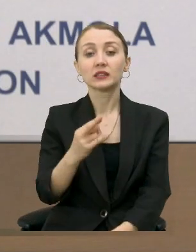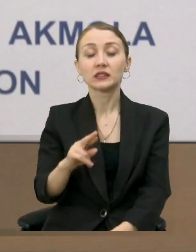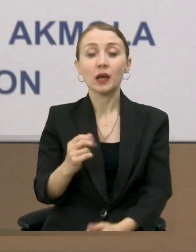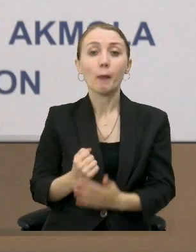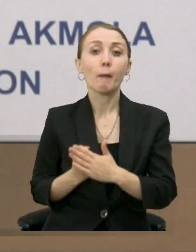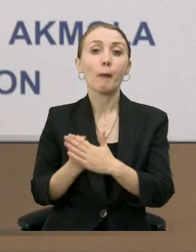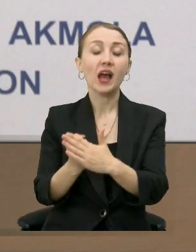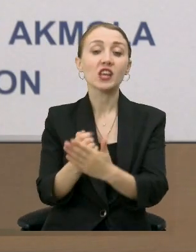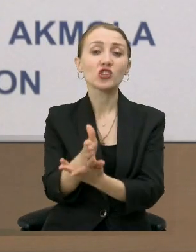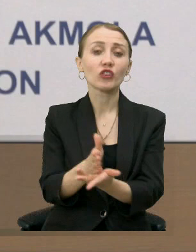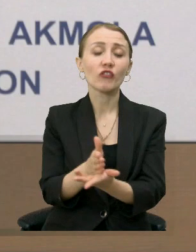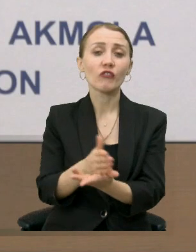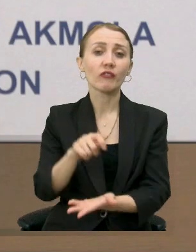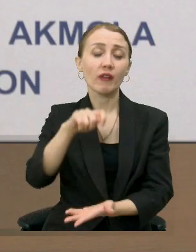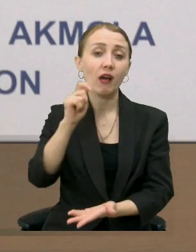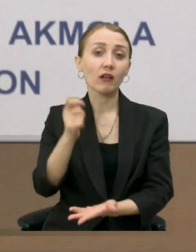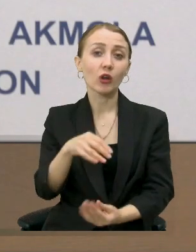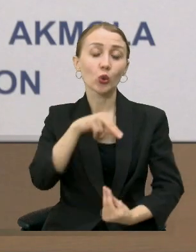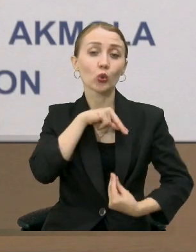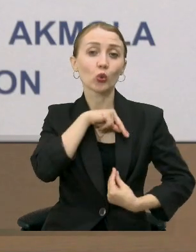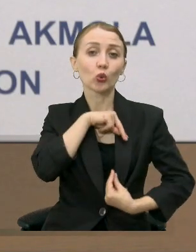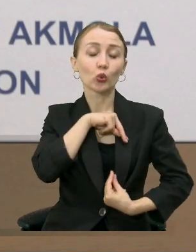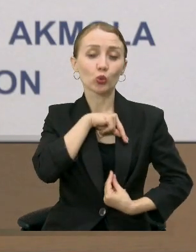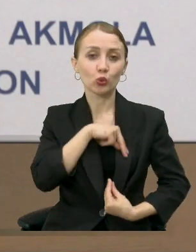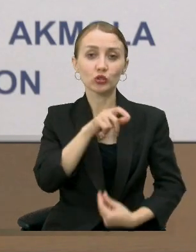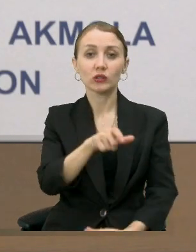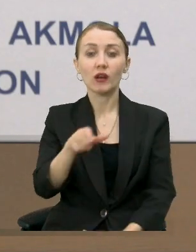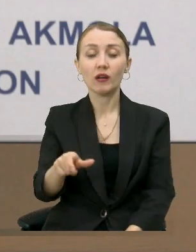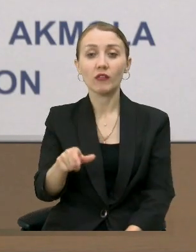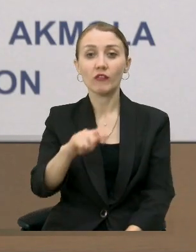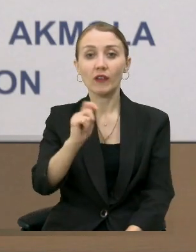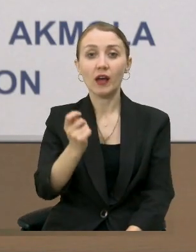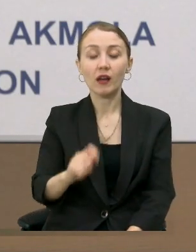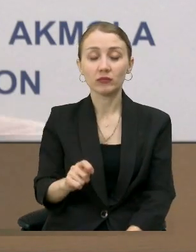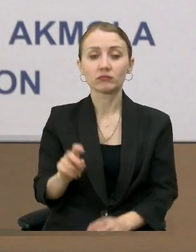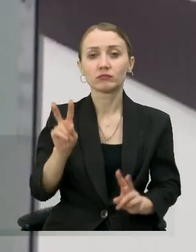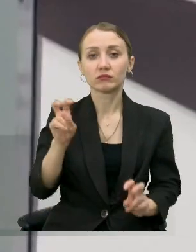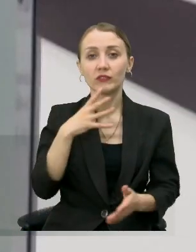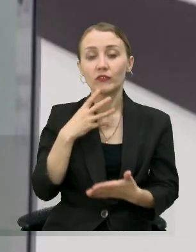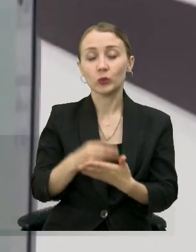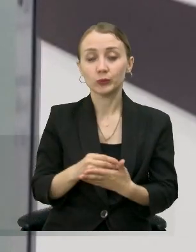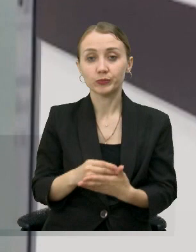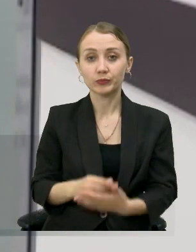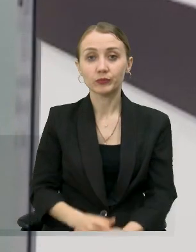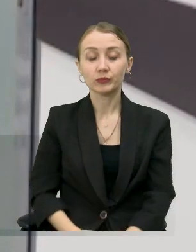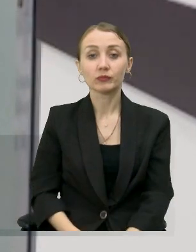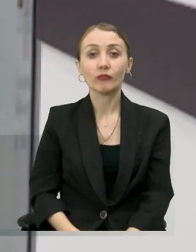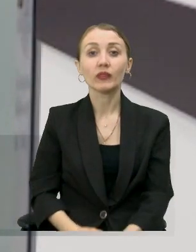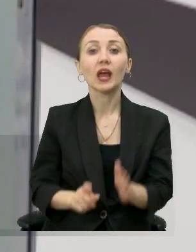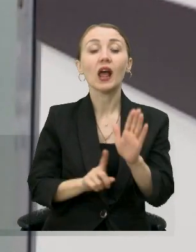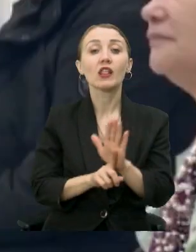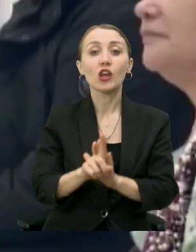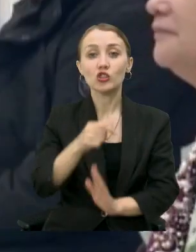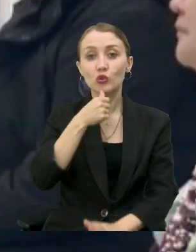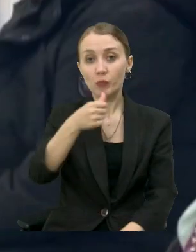Великой Отечественной войны и тружеников тыла с традиционным названием «Ардагерлерге Тағзым». Кроме того, начнется месячник с